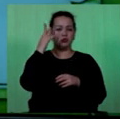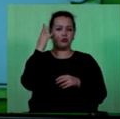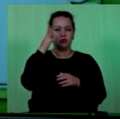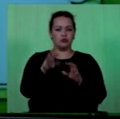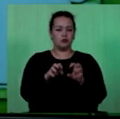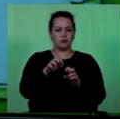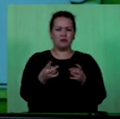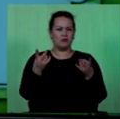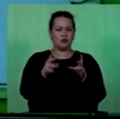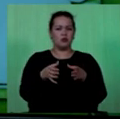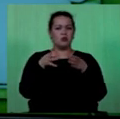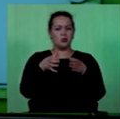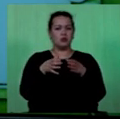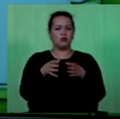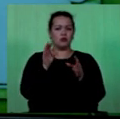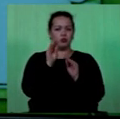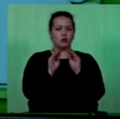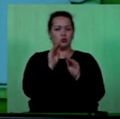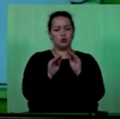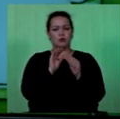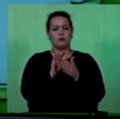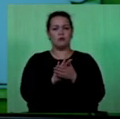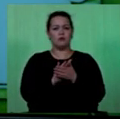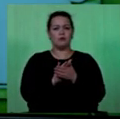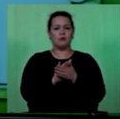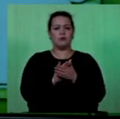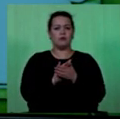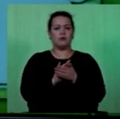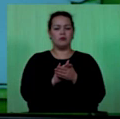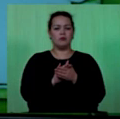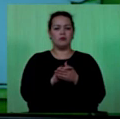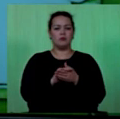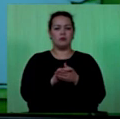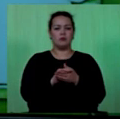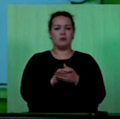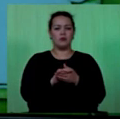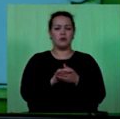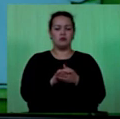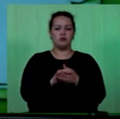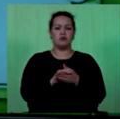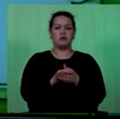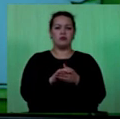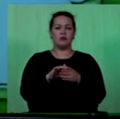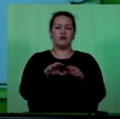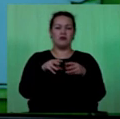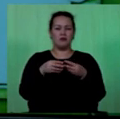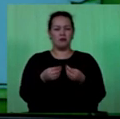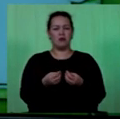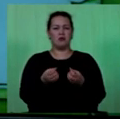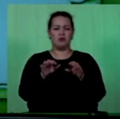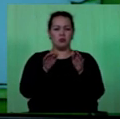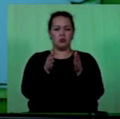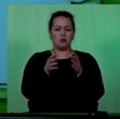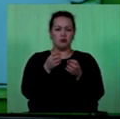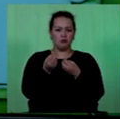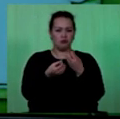надо букеты из них составлять. Завянут букеты, погибнут цветы, и больше не